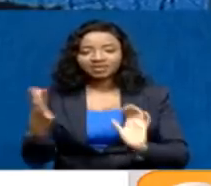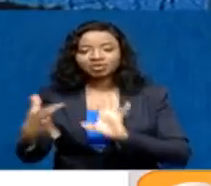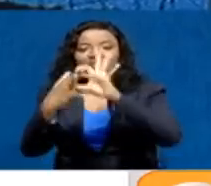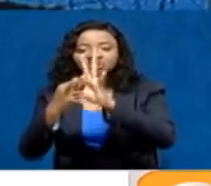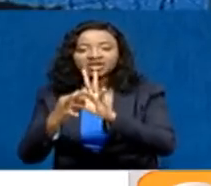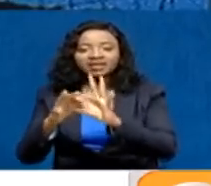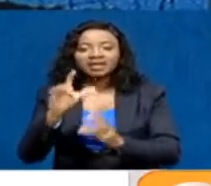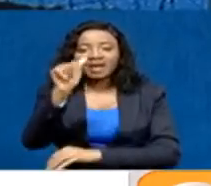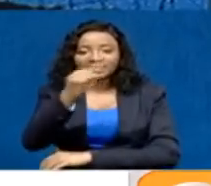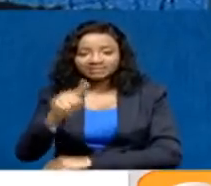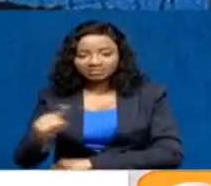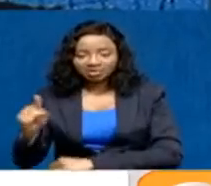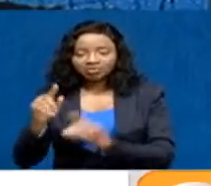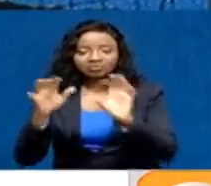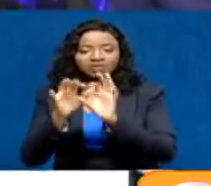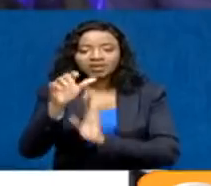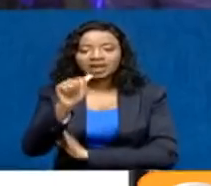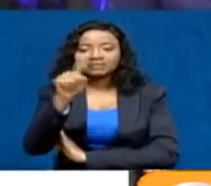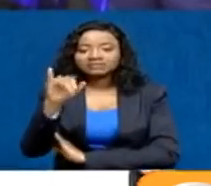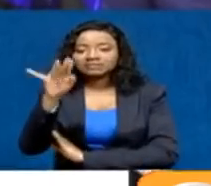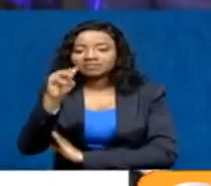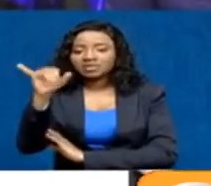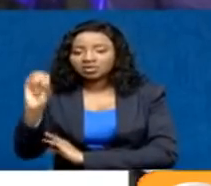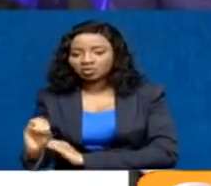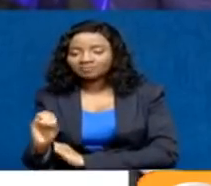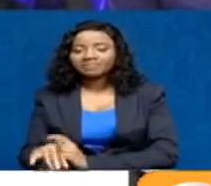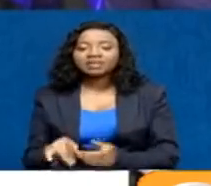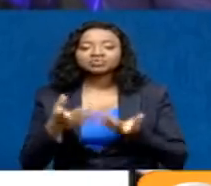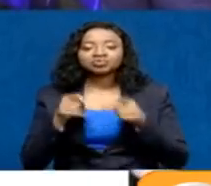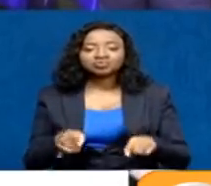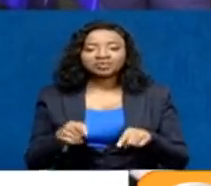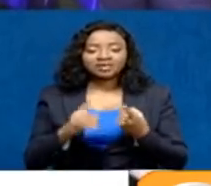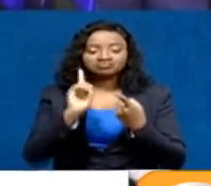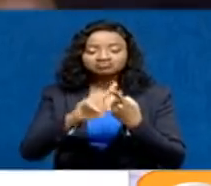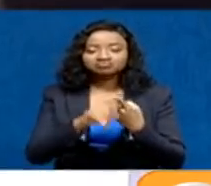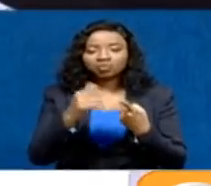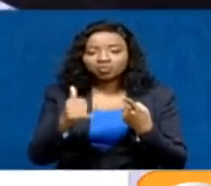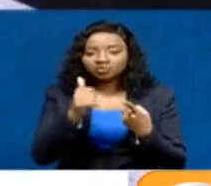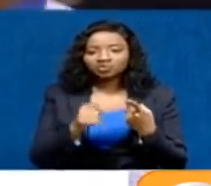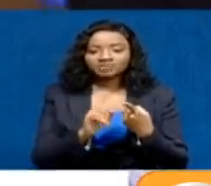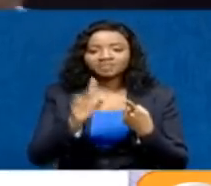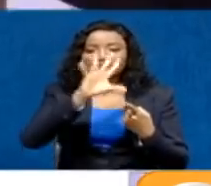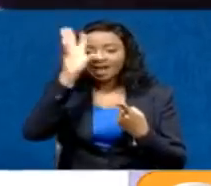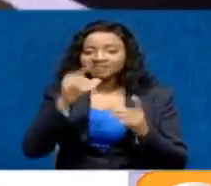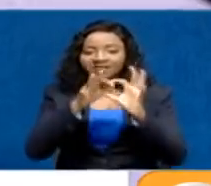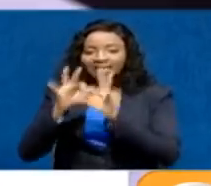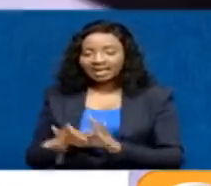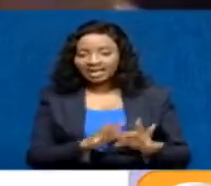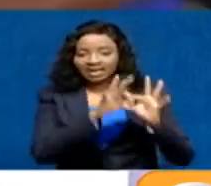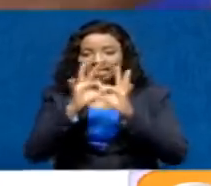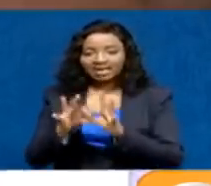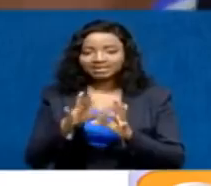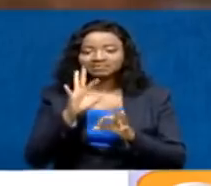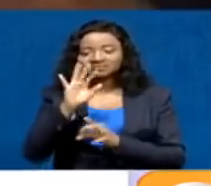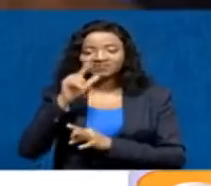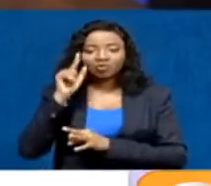wa Azimio la Umoja. Vyama vilivyotia saini mkataba huo leo ni pamoja African Alliance PAA cha gavana